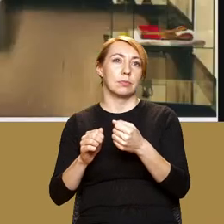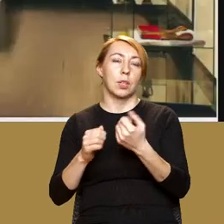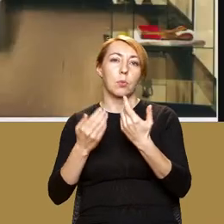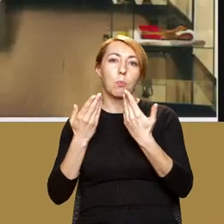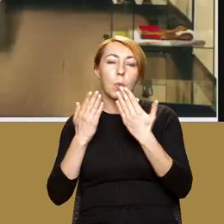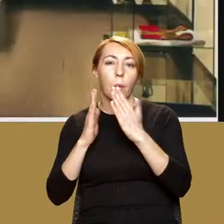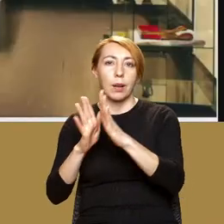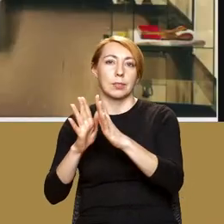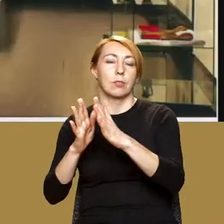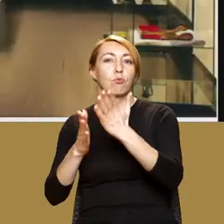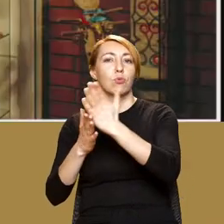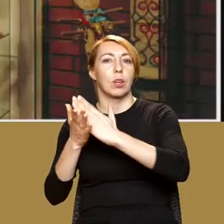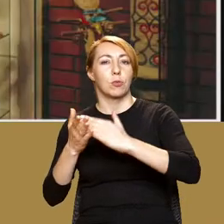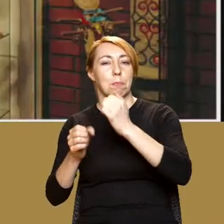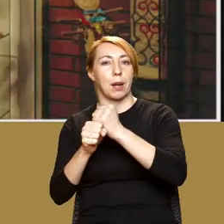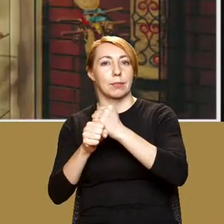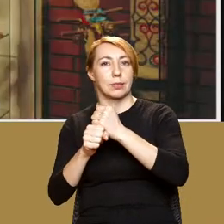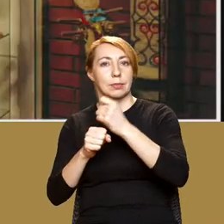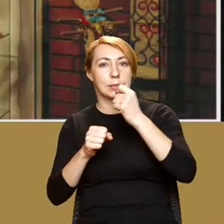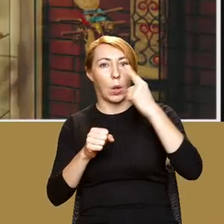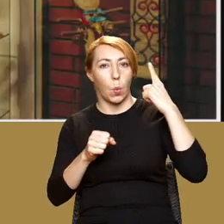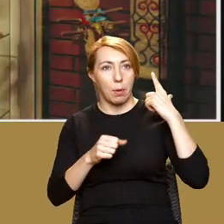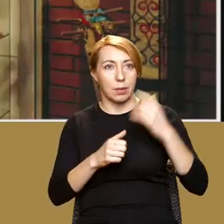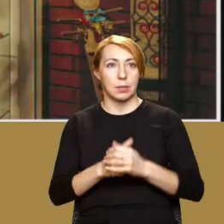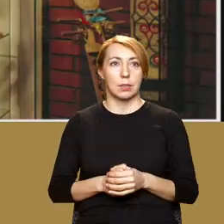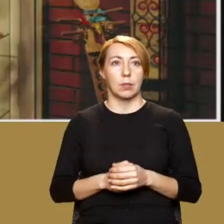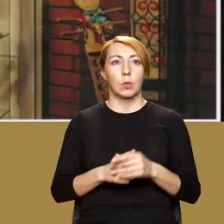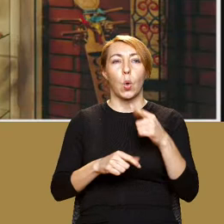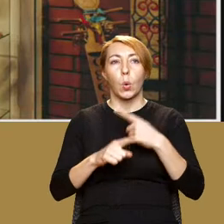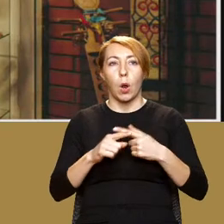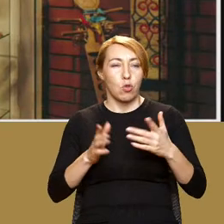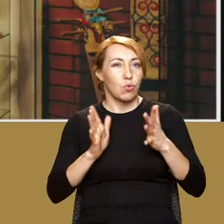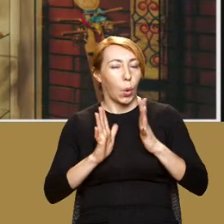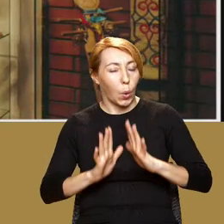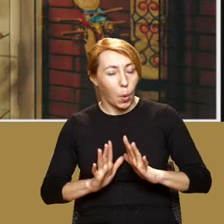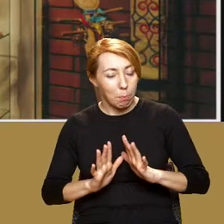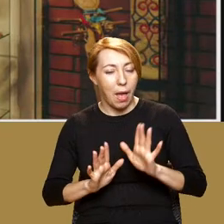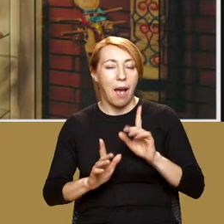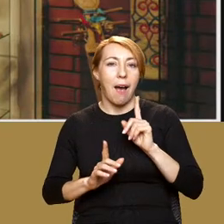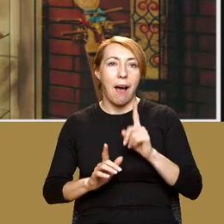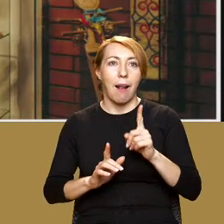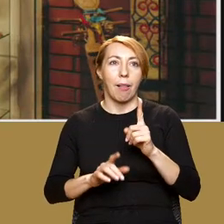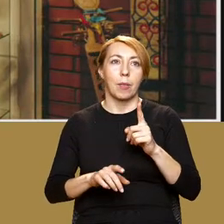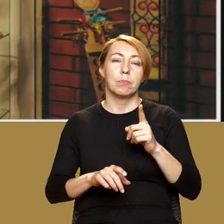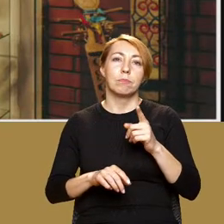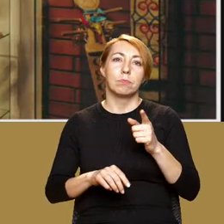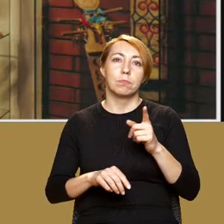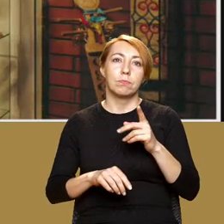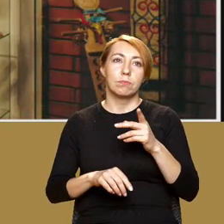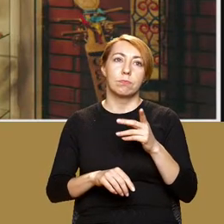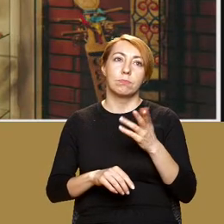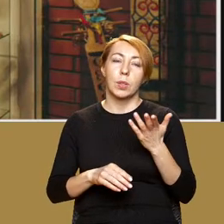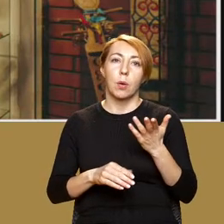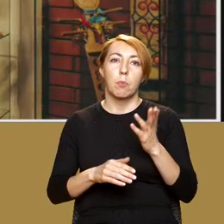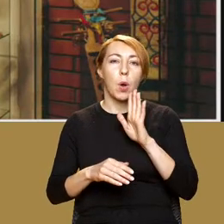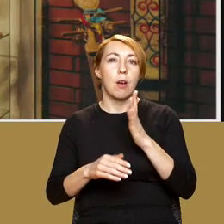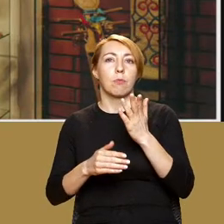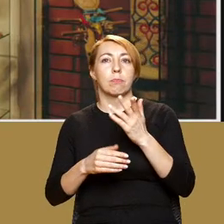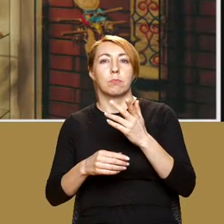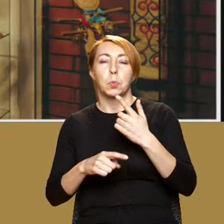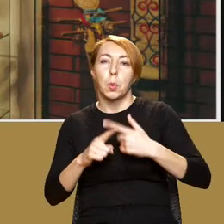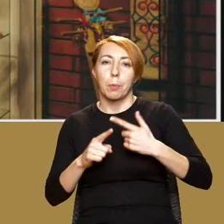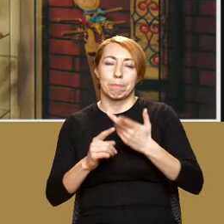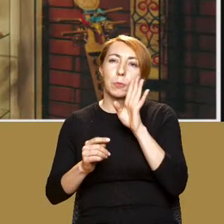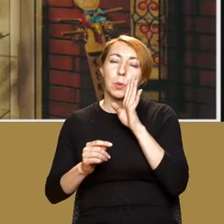kolekcji zakopiańskiej. Skromna jak na ówczesne warunki, ale też stanowiła jakby takim element